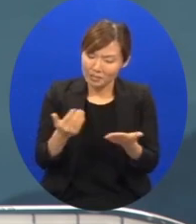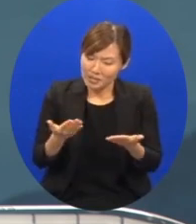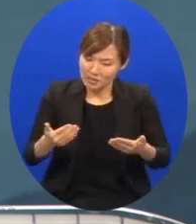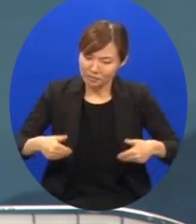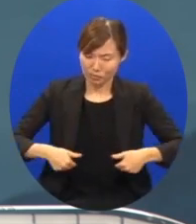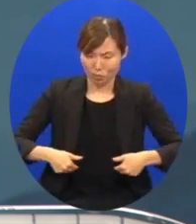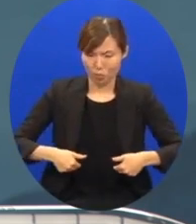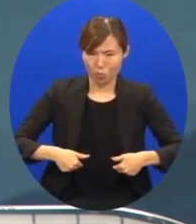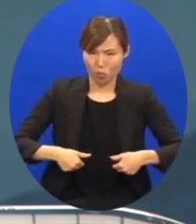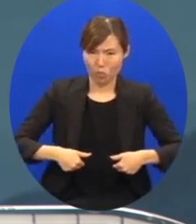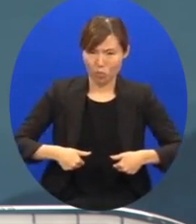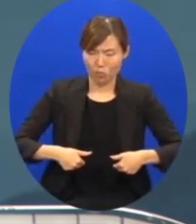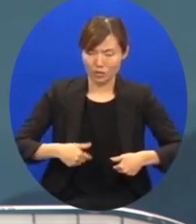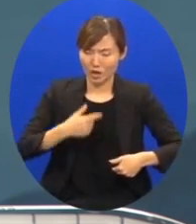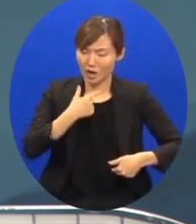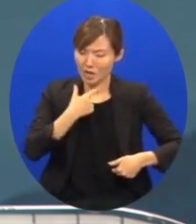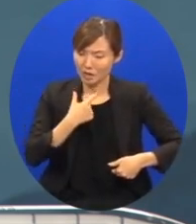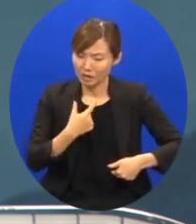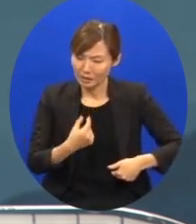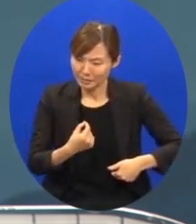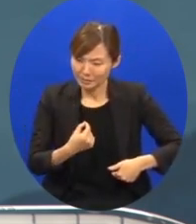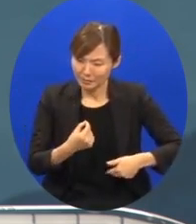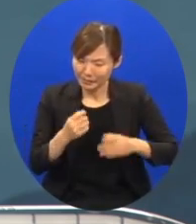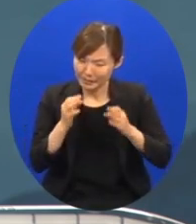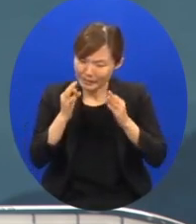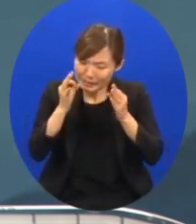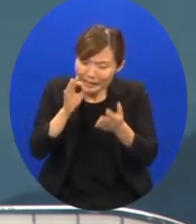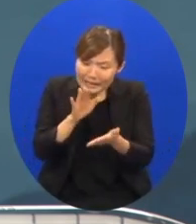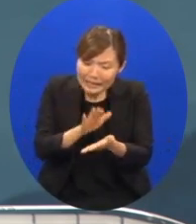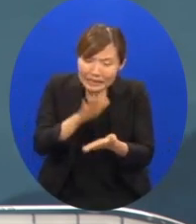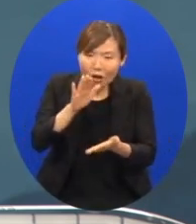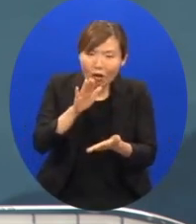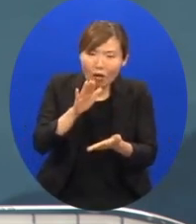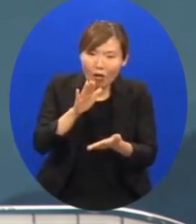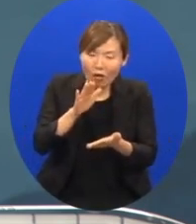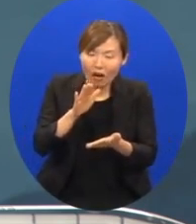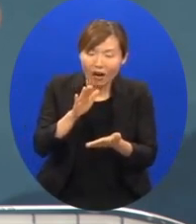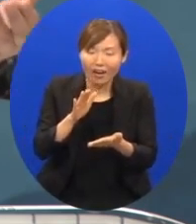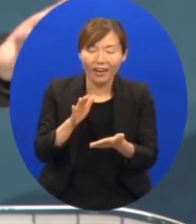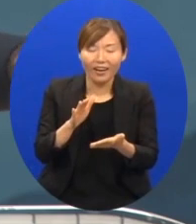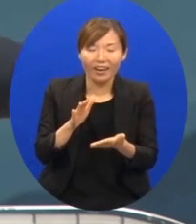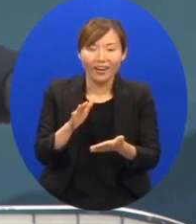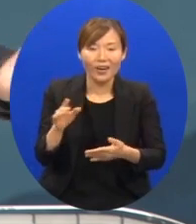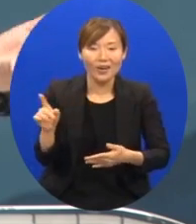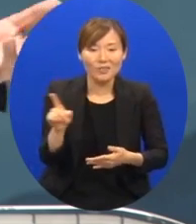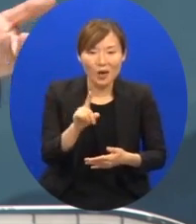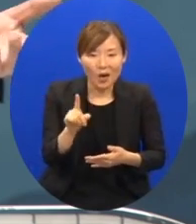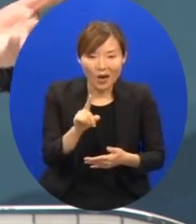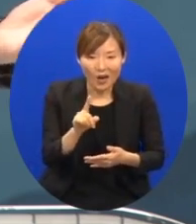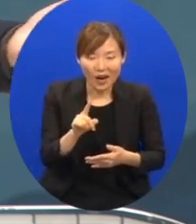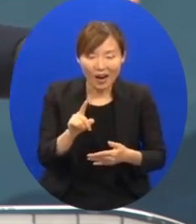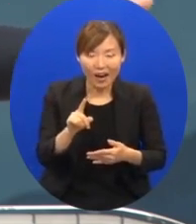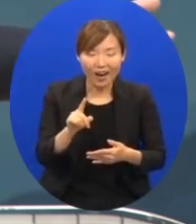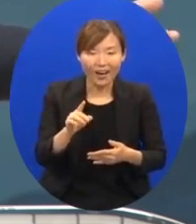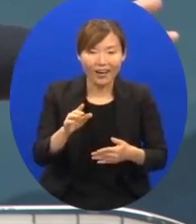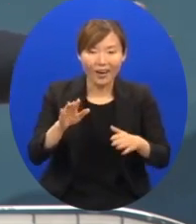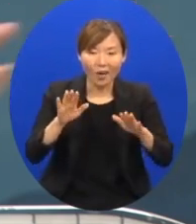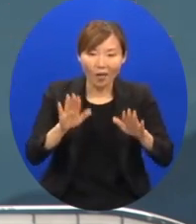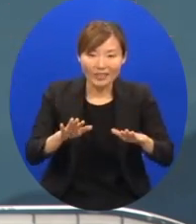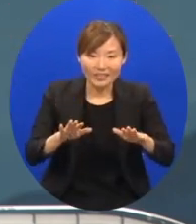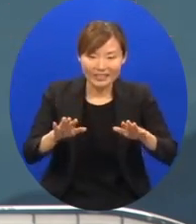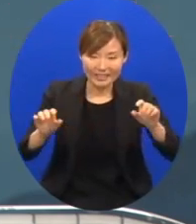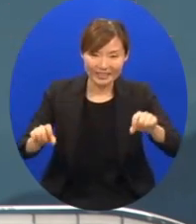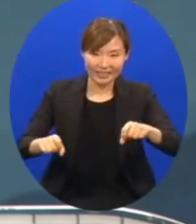하나님의 일을 하고 싶은 그런 이 열정이 일어나는 이에요 오늘 여러분이 설날 명절 기간 인데도